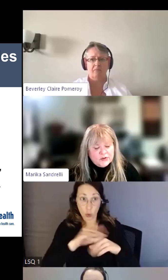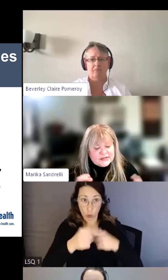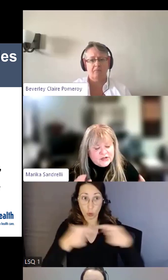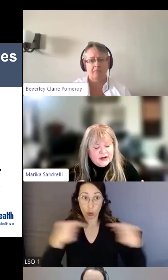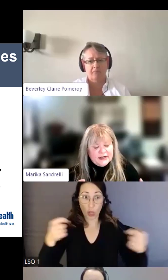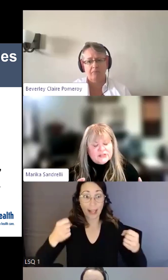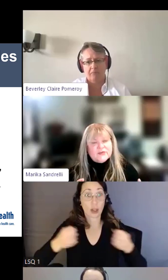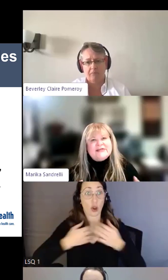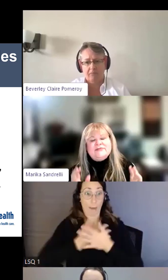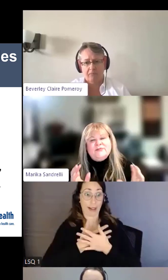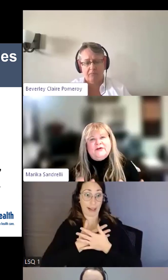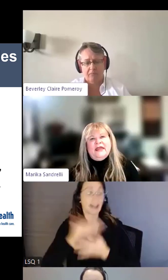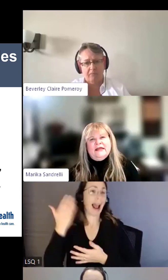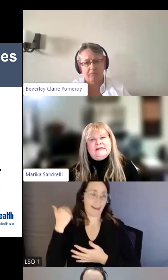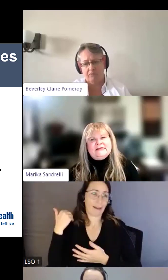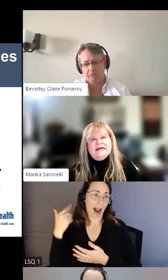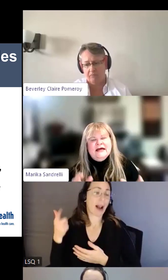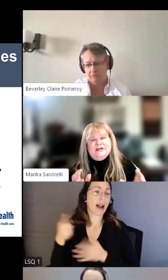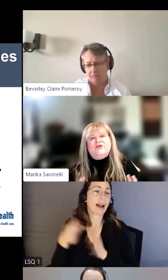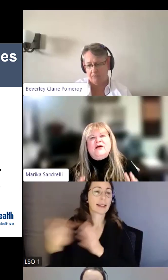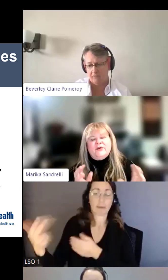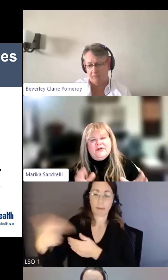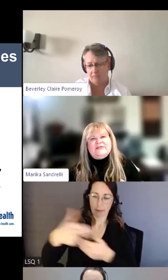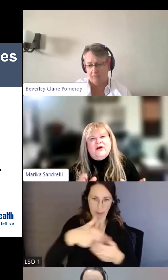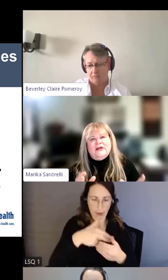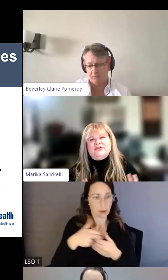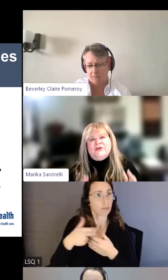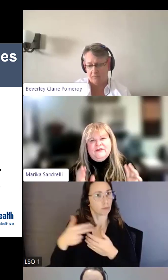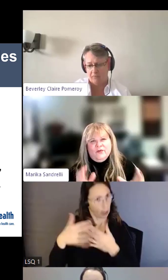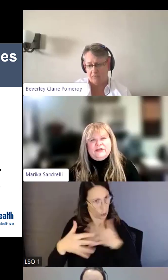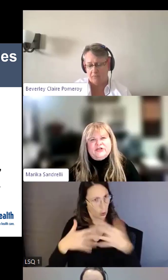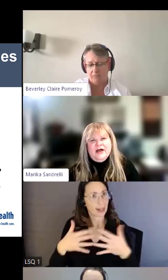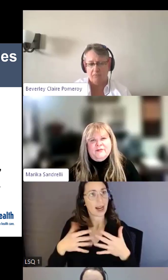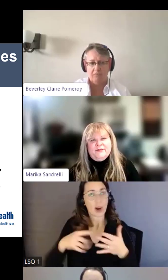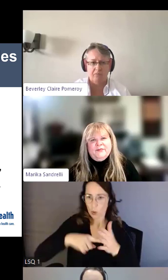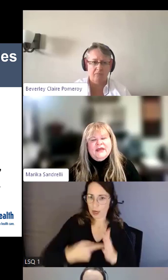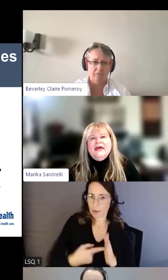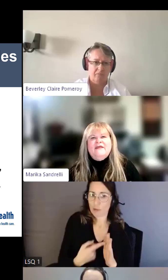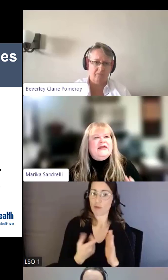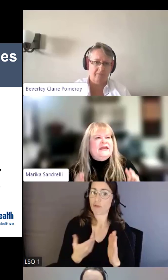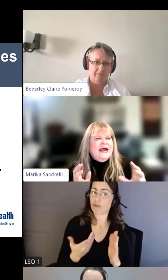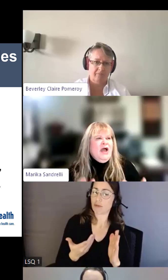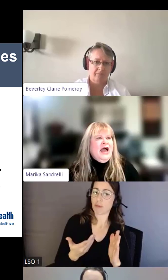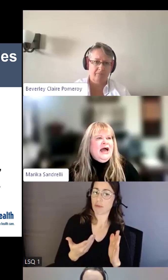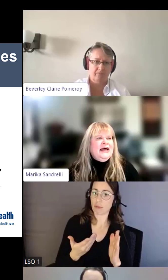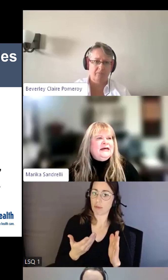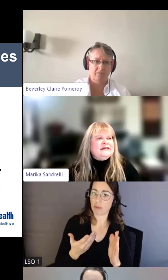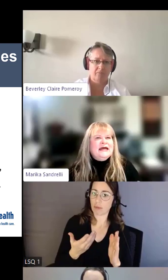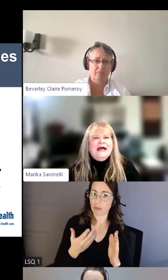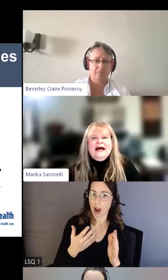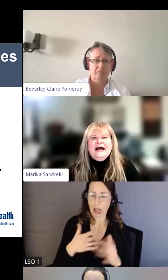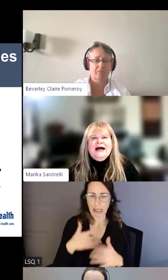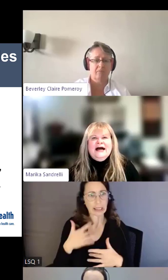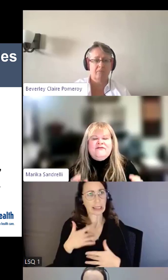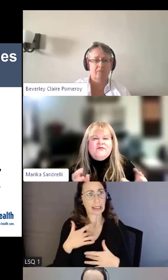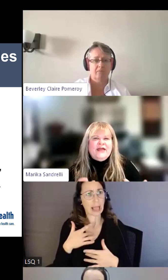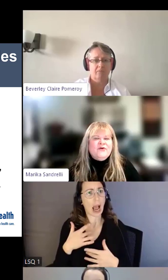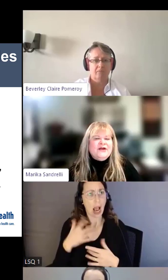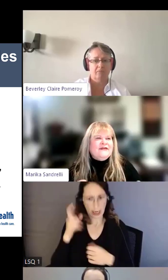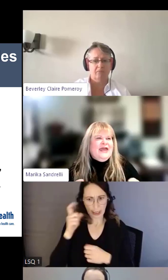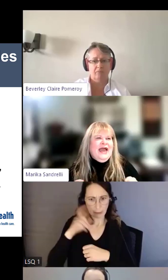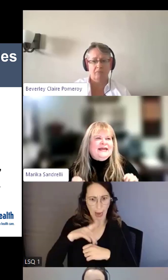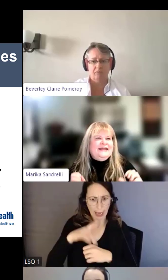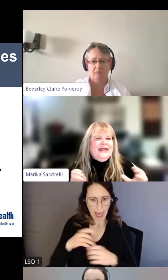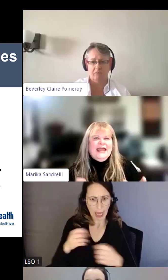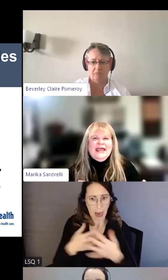commençaient à même ressentir une expérience de traumatisme pendant l'atelier. Ils avaient un cadre,